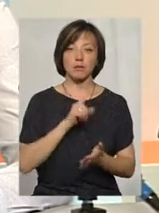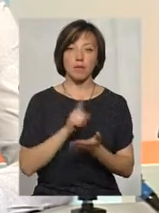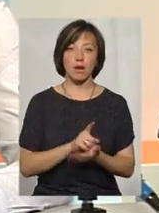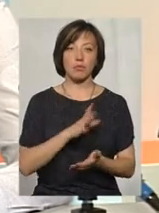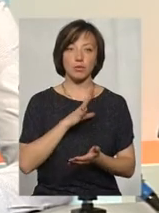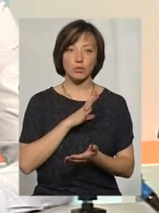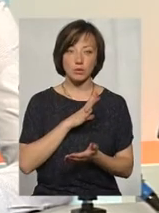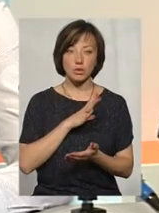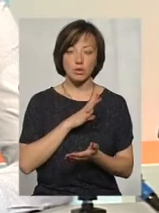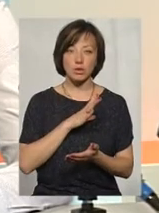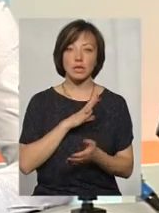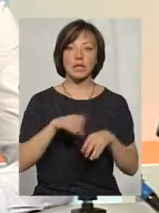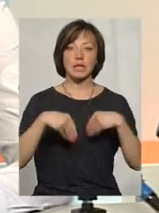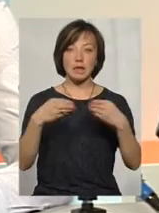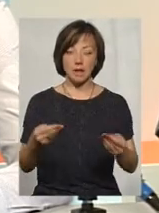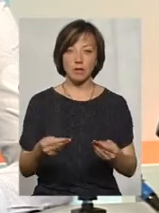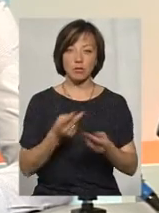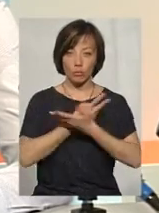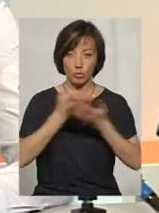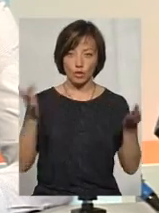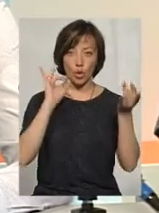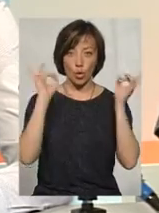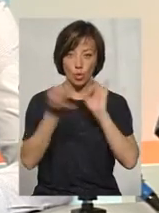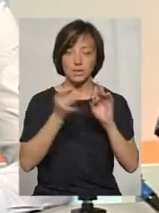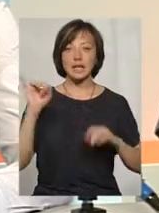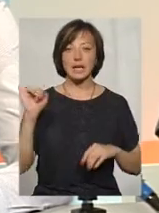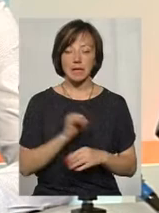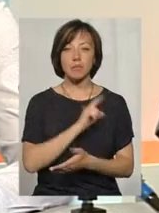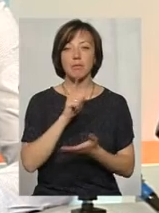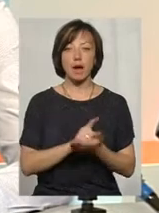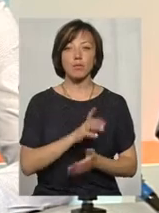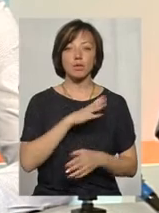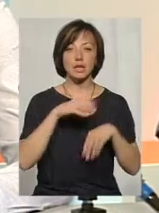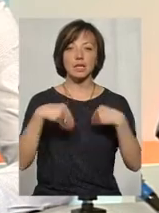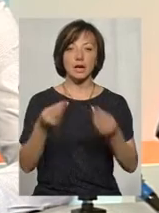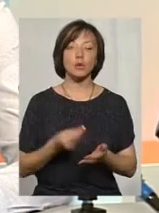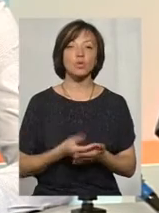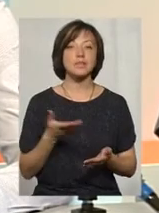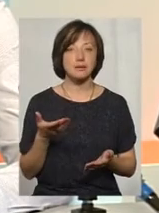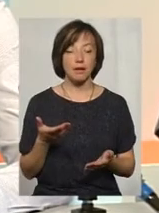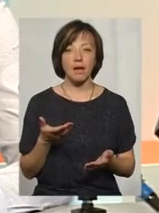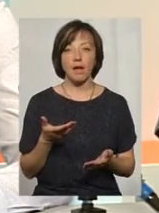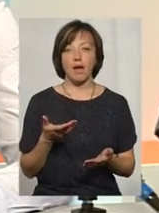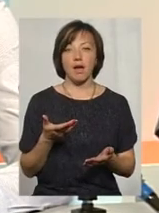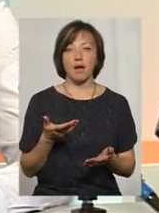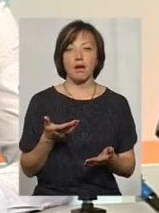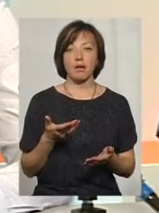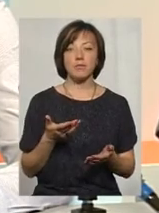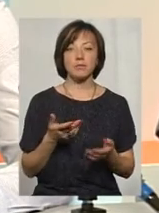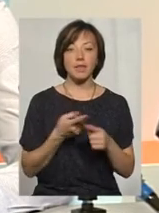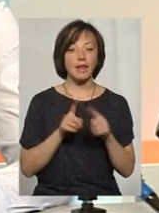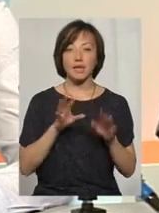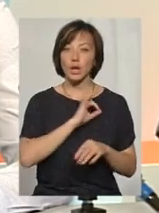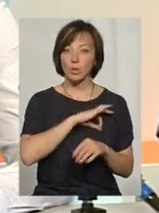бути наданий максимальний публічний розголос і має бути надана оцінка не тільки правова, а